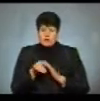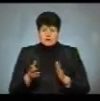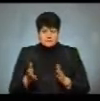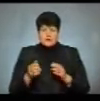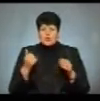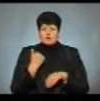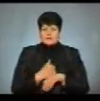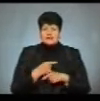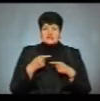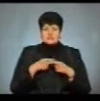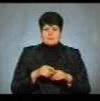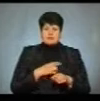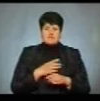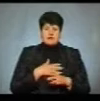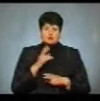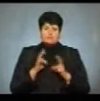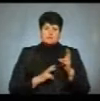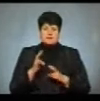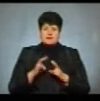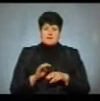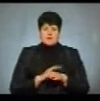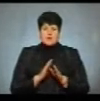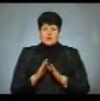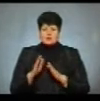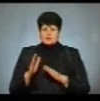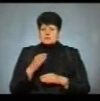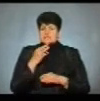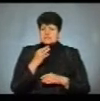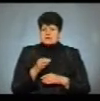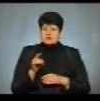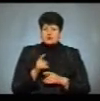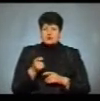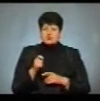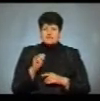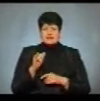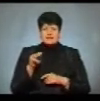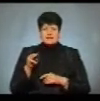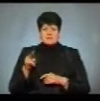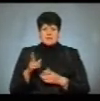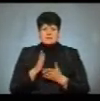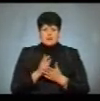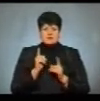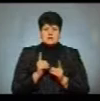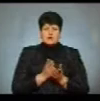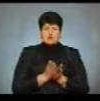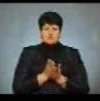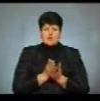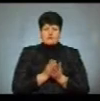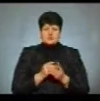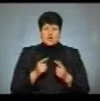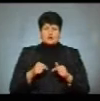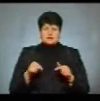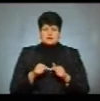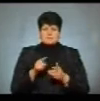Головний інженер приватного підприємства «Благоустрій» Василь Татарин розповів, ключі від ІТП має тільки обслуговуюча організація,